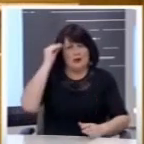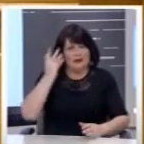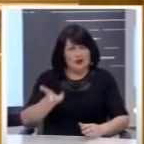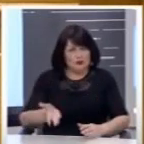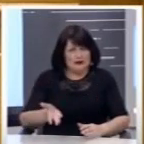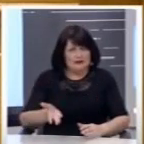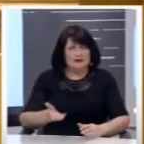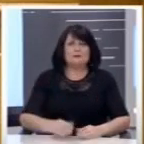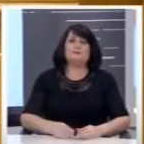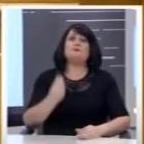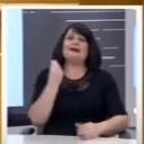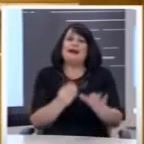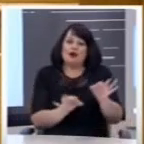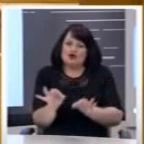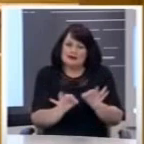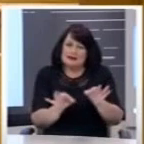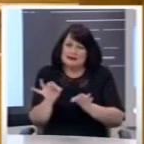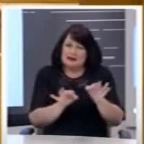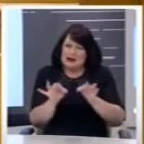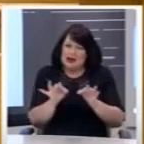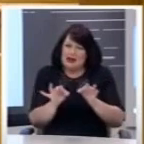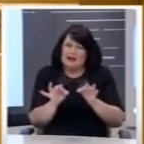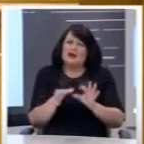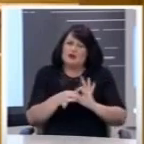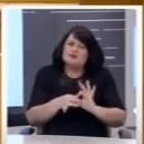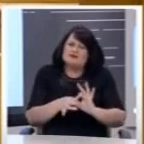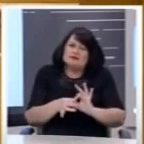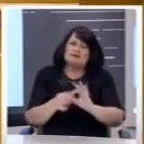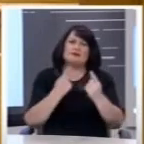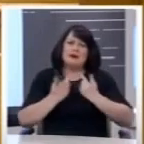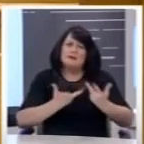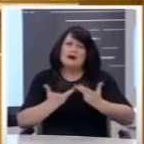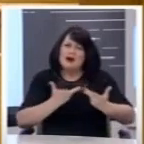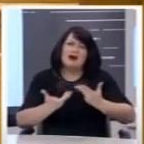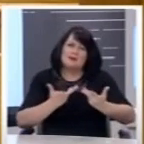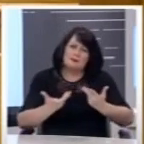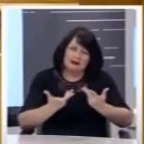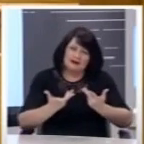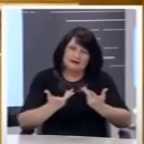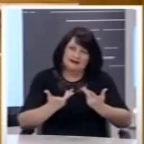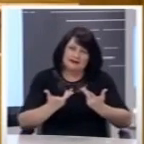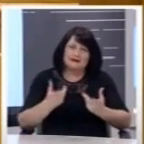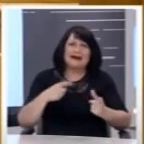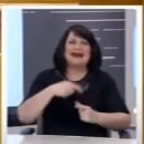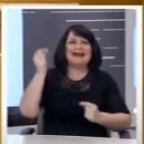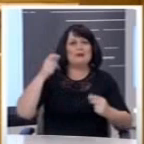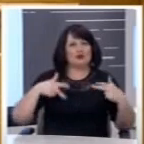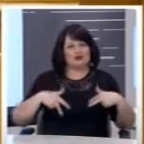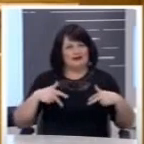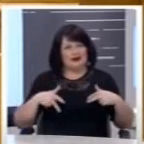ότι μια καλά σχεδιασμένη και επίμονη διαπραγμάτευση σε συνεργασία με την κυπριακή